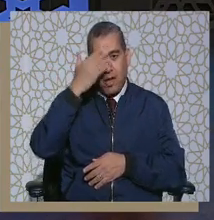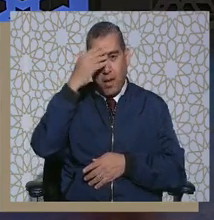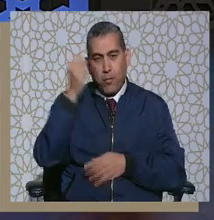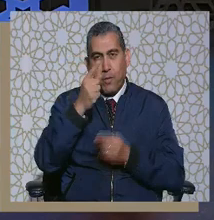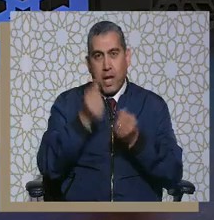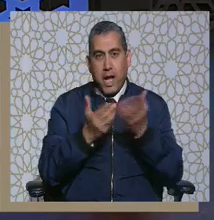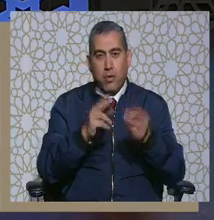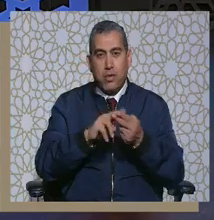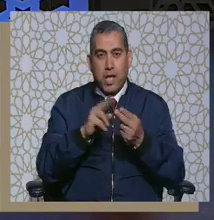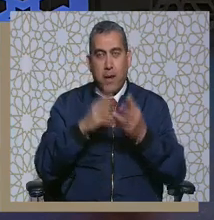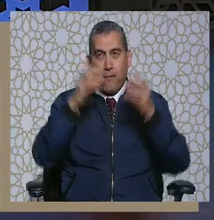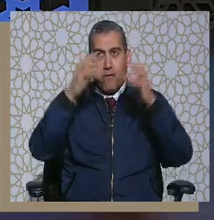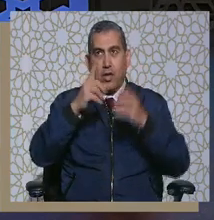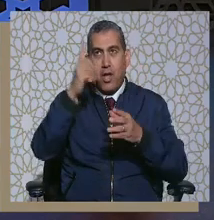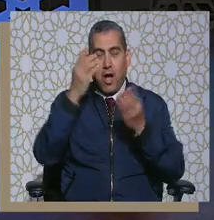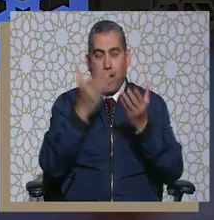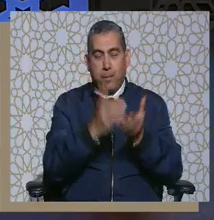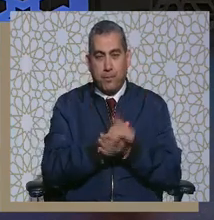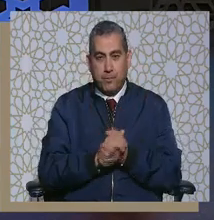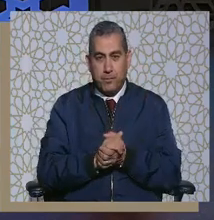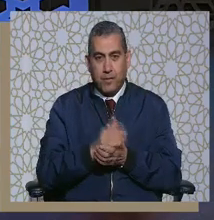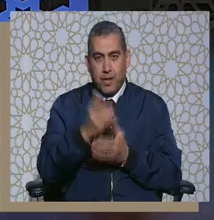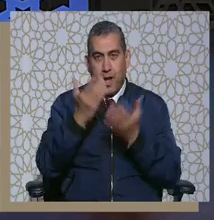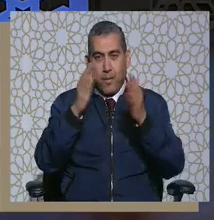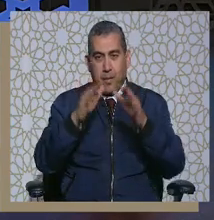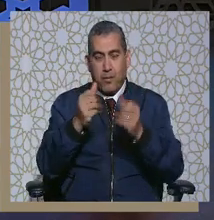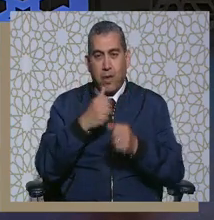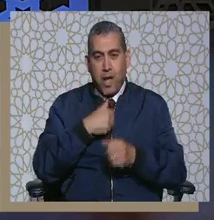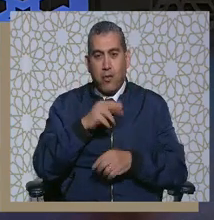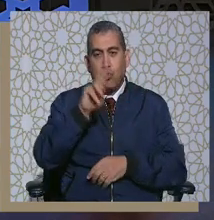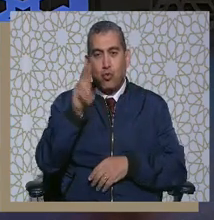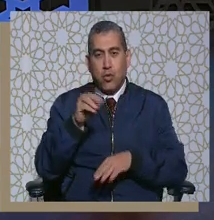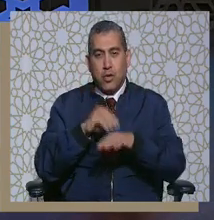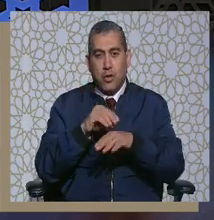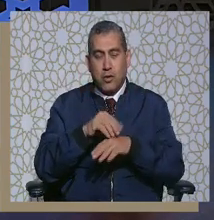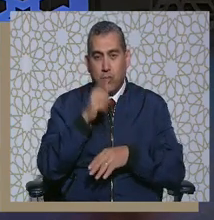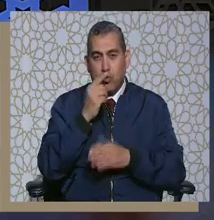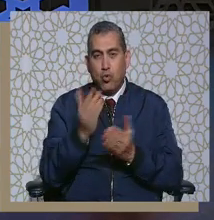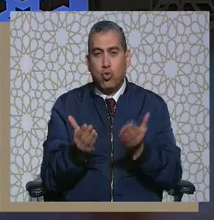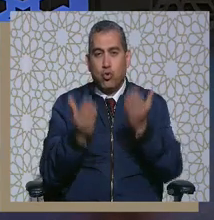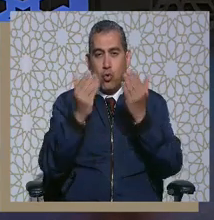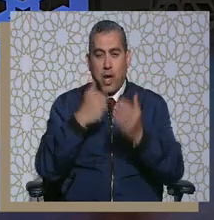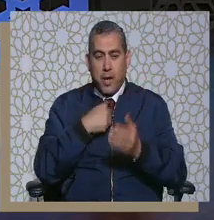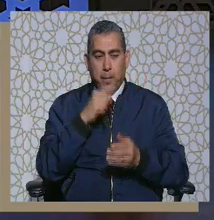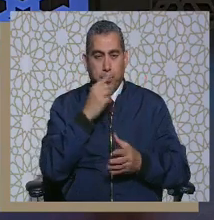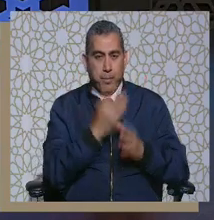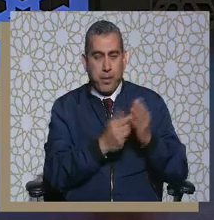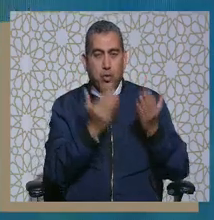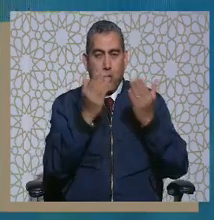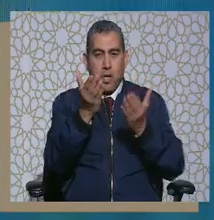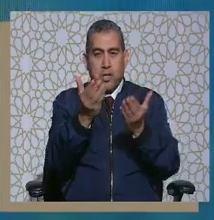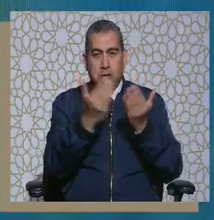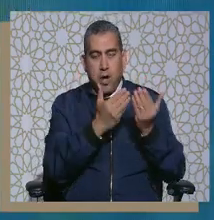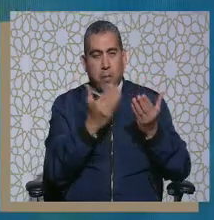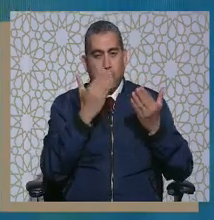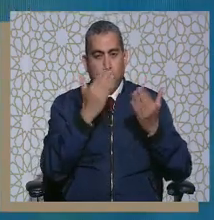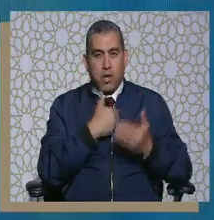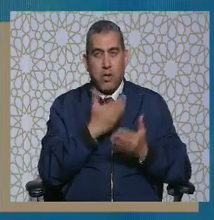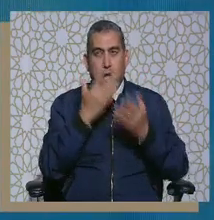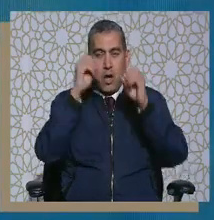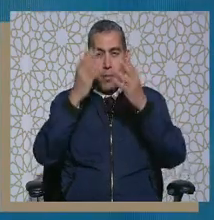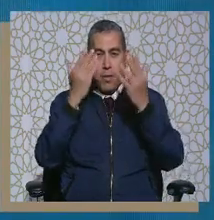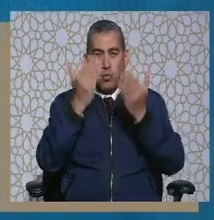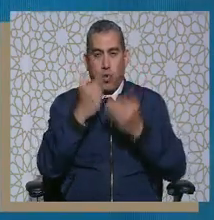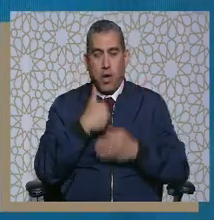وبسلام وبفضل ونعمه الله يخليك انا طالبه من حضرتك بس ان تدعي له وتدعي البنت يا فندم ربنا يبارك لك يا رب ربنا يبارك